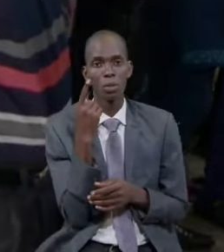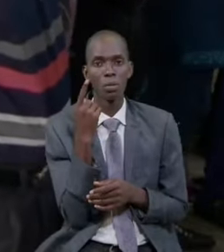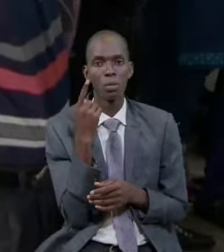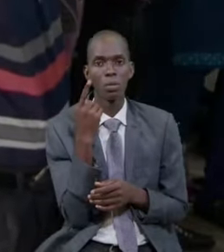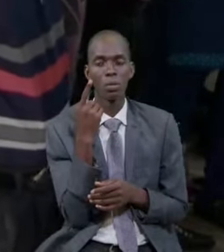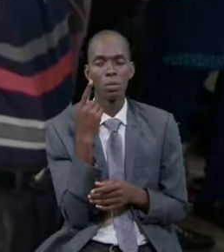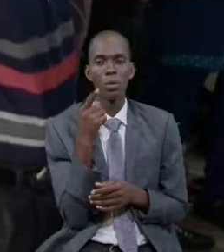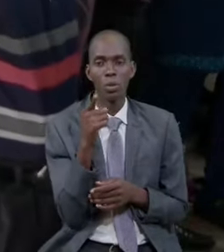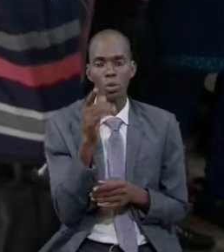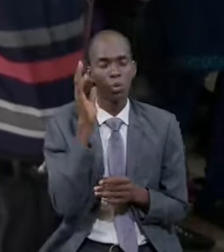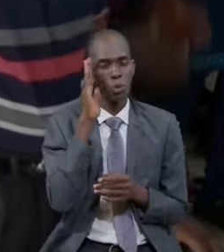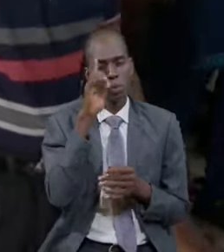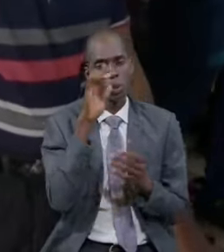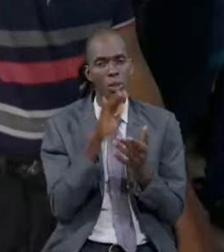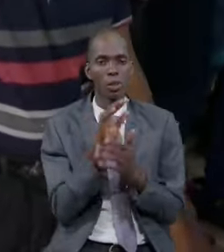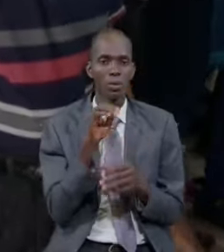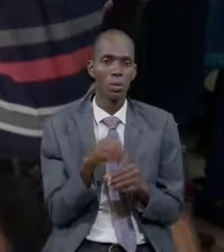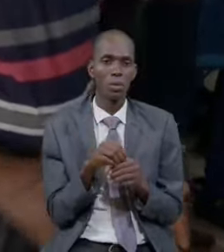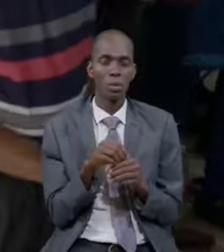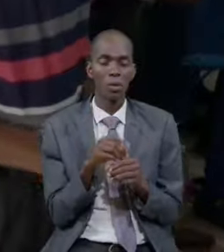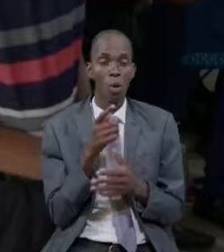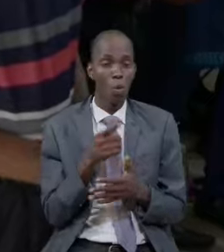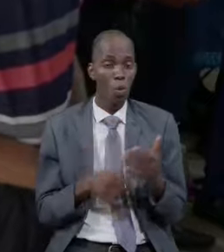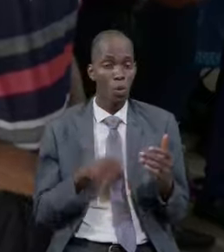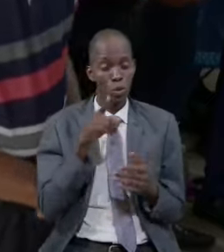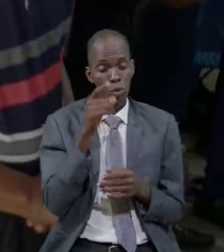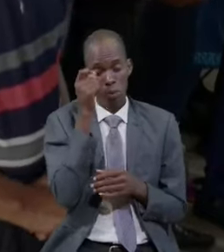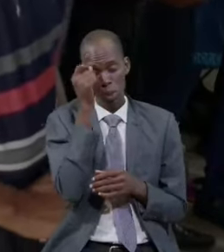tu crois. Ce que tu comprends,